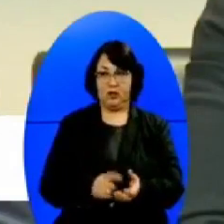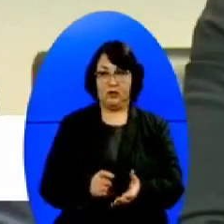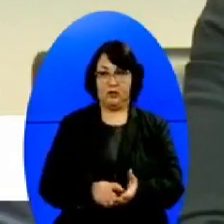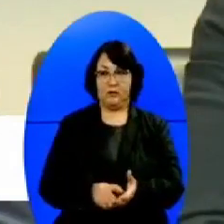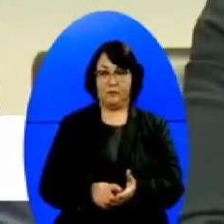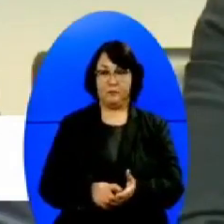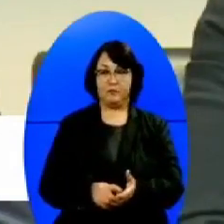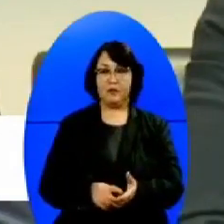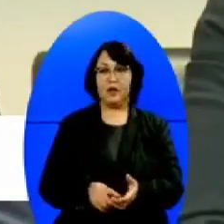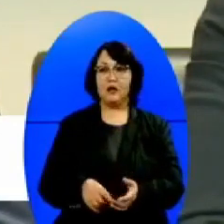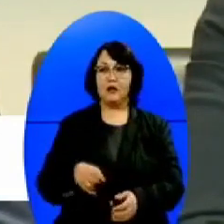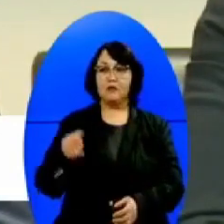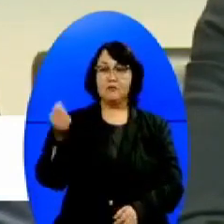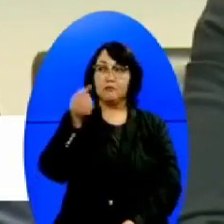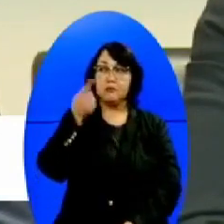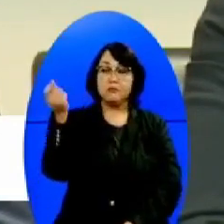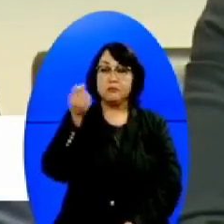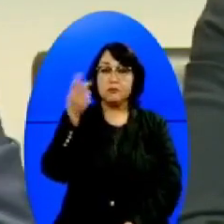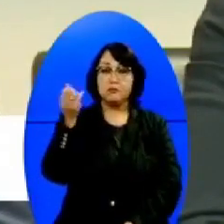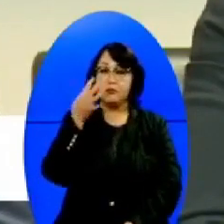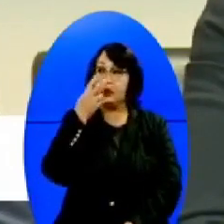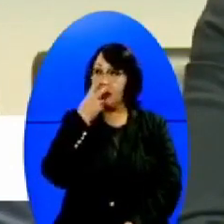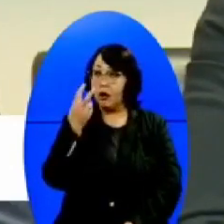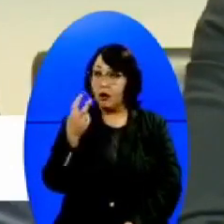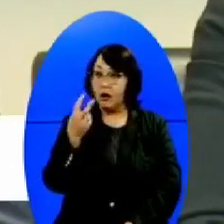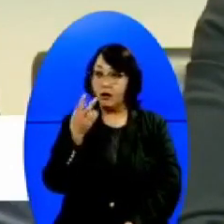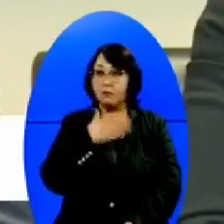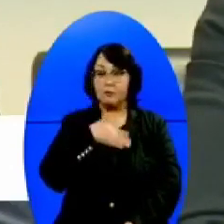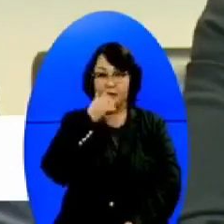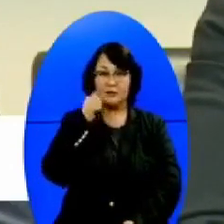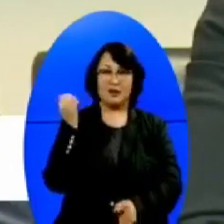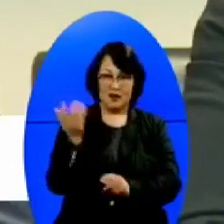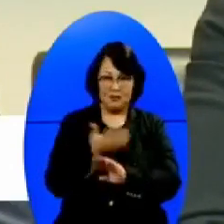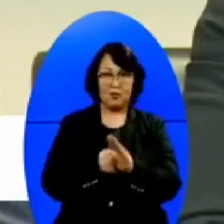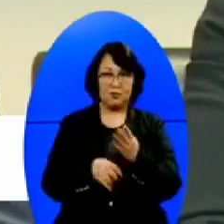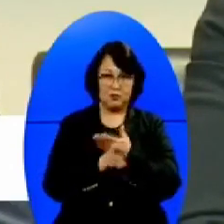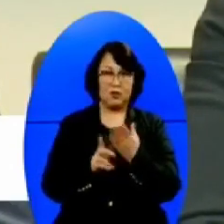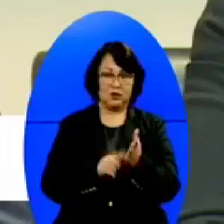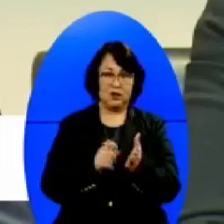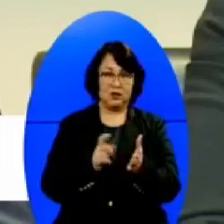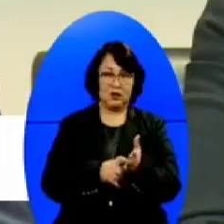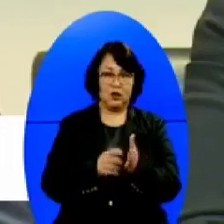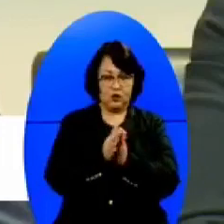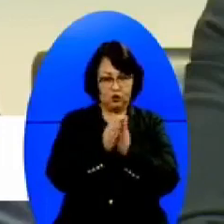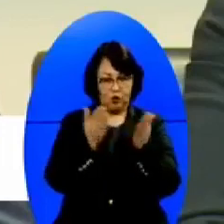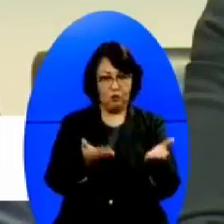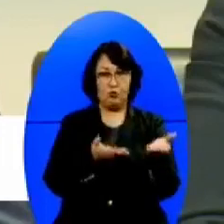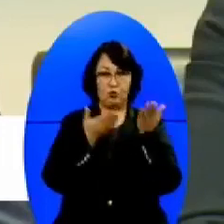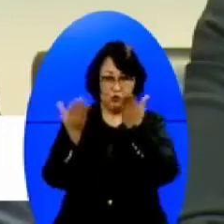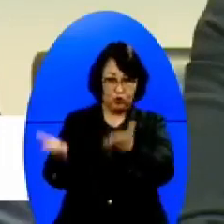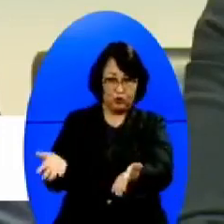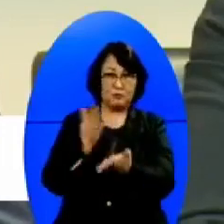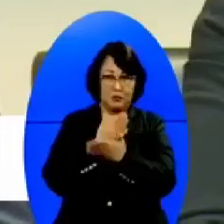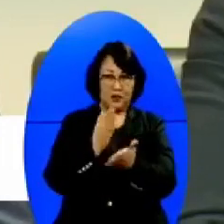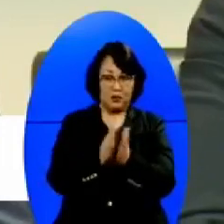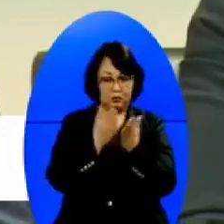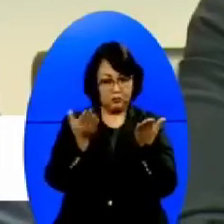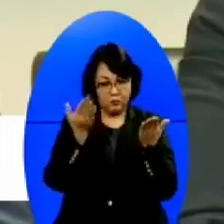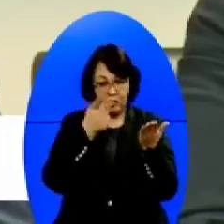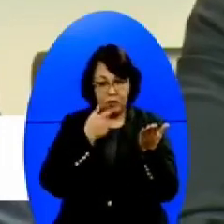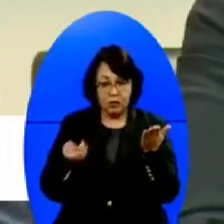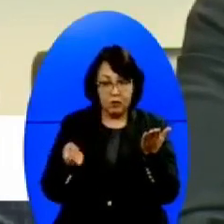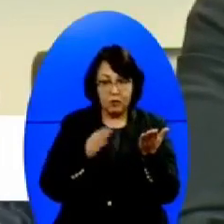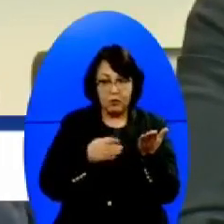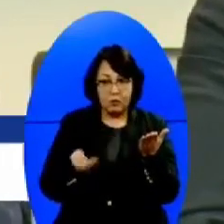тоог хараад ингээд өөрсөндөө хяналтаа хийгээд явжээ. Гарын авлага дээр яаж ашиглах уу? Ямар тохиолдолд